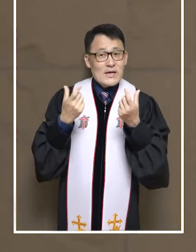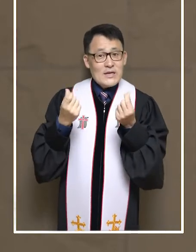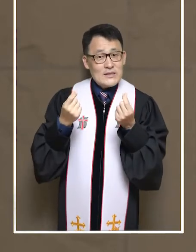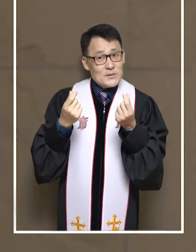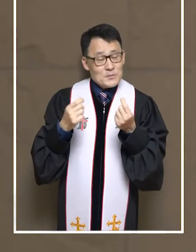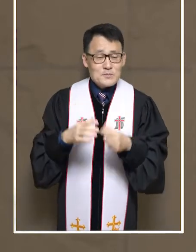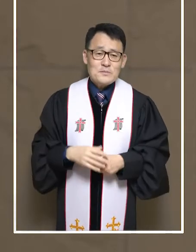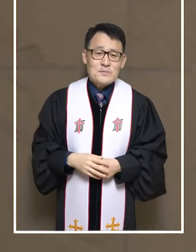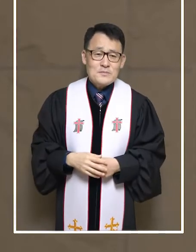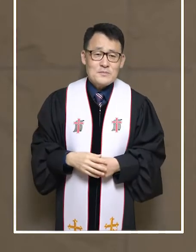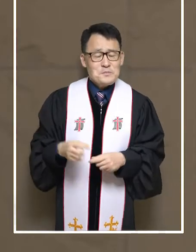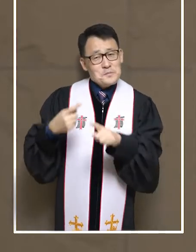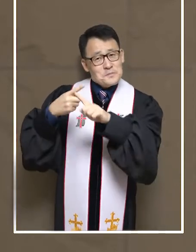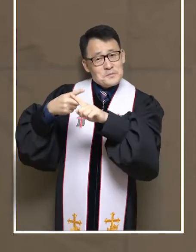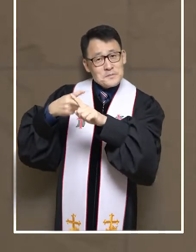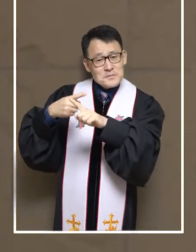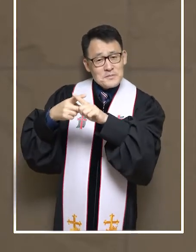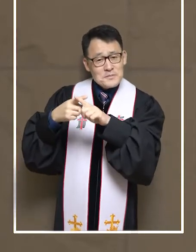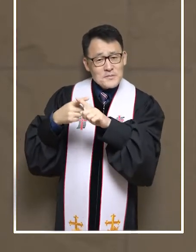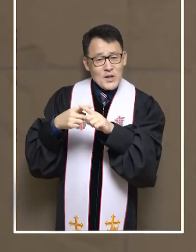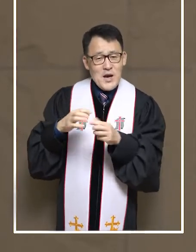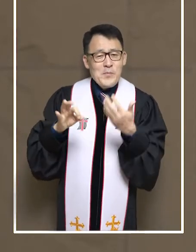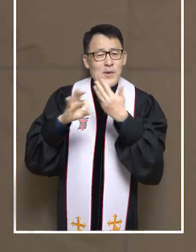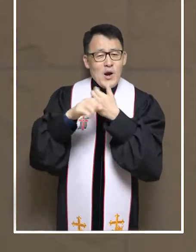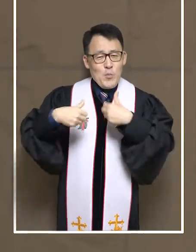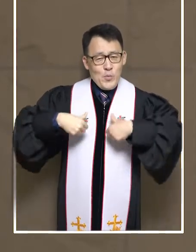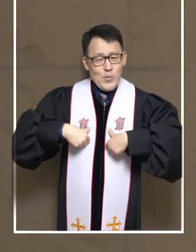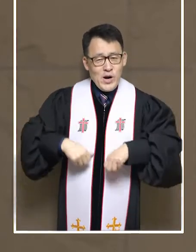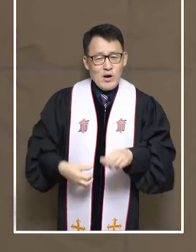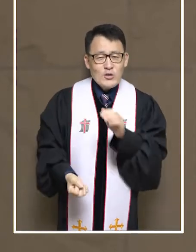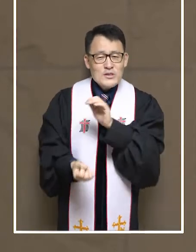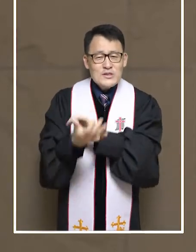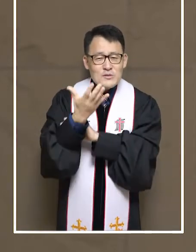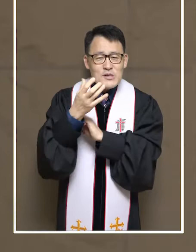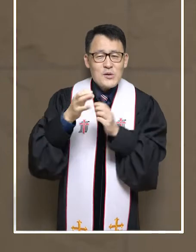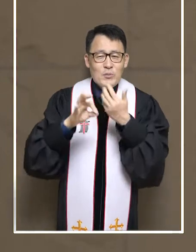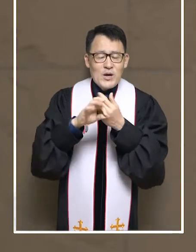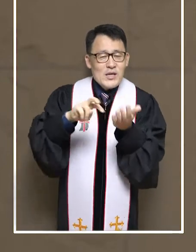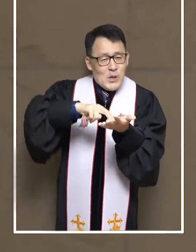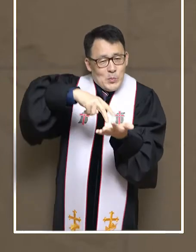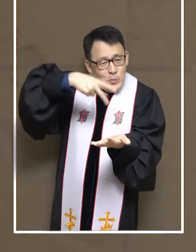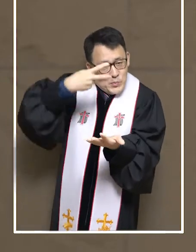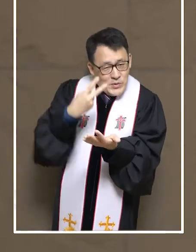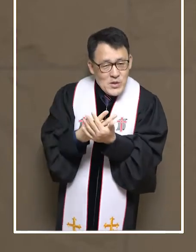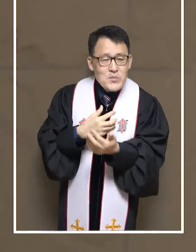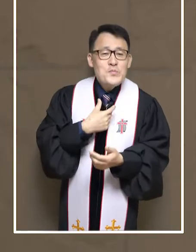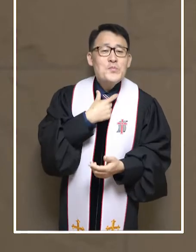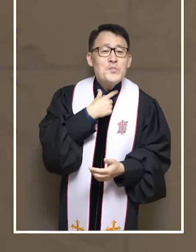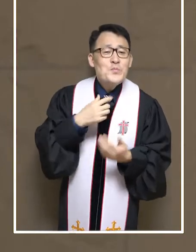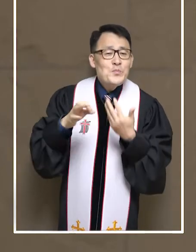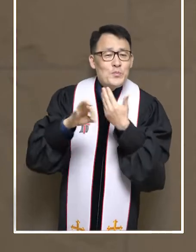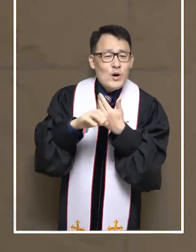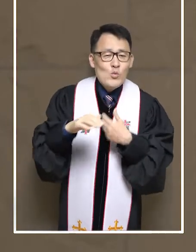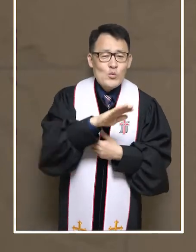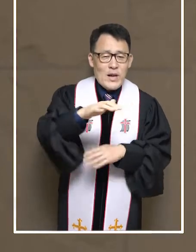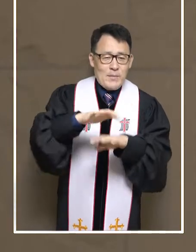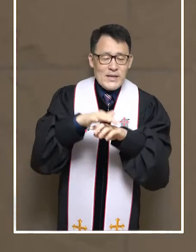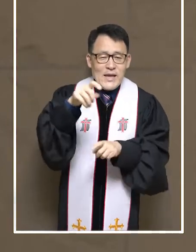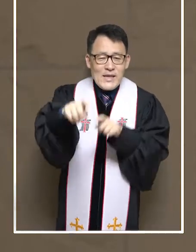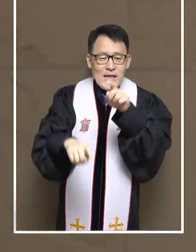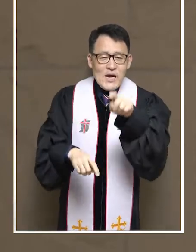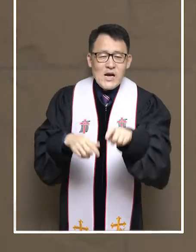그렇지 않습니까? 그러나 만약에 여기서 포기하고 주저앉고 절망하고 그냥 그대로 쓰러지고